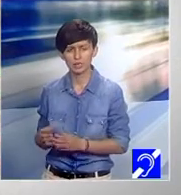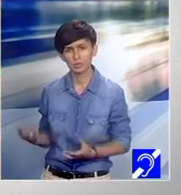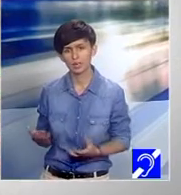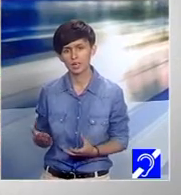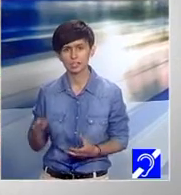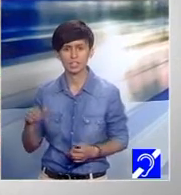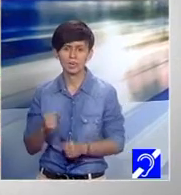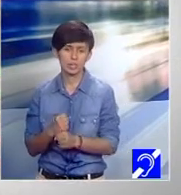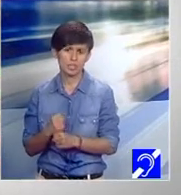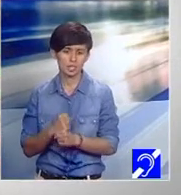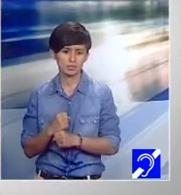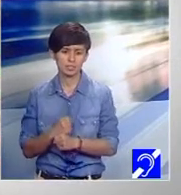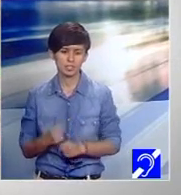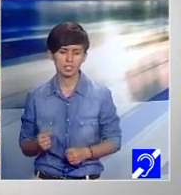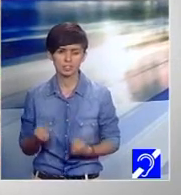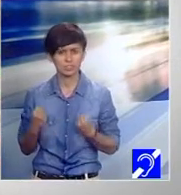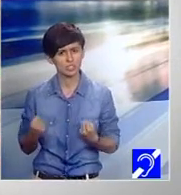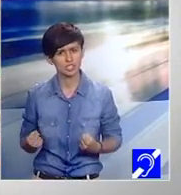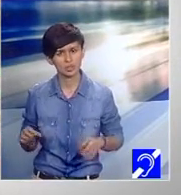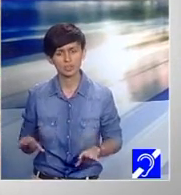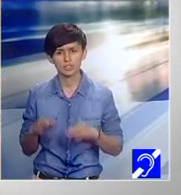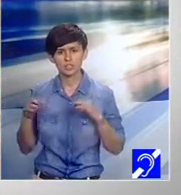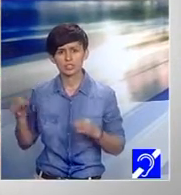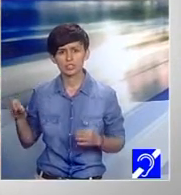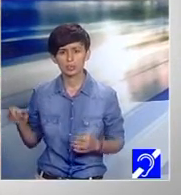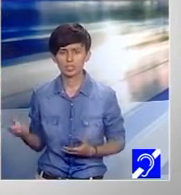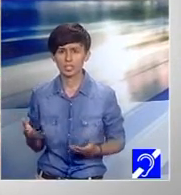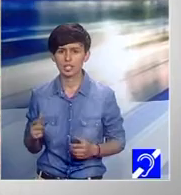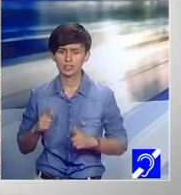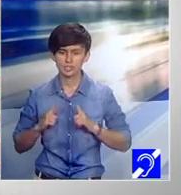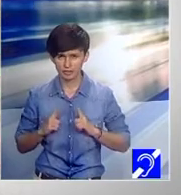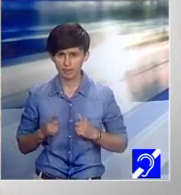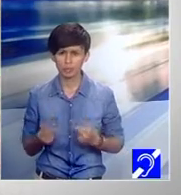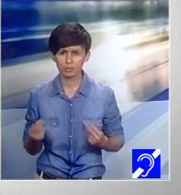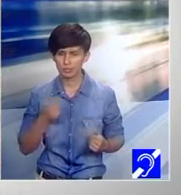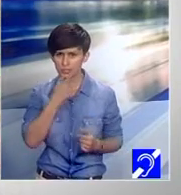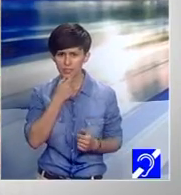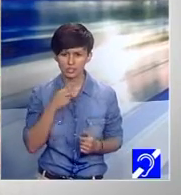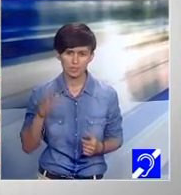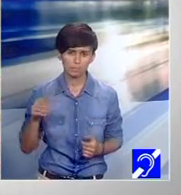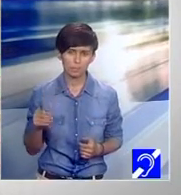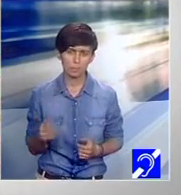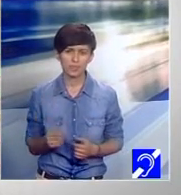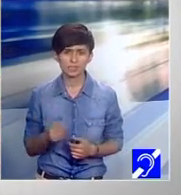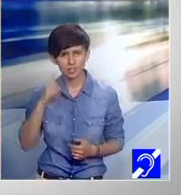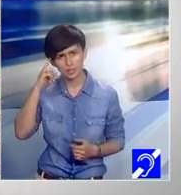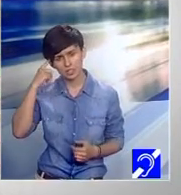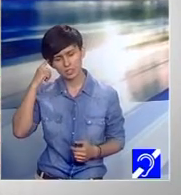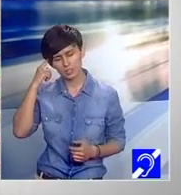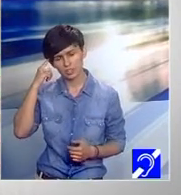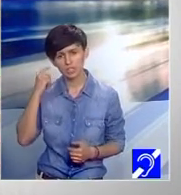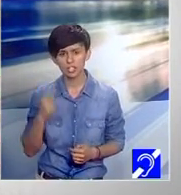pe cineva care să stea mai mulți ani și care să aibă acea rutină benefică pentru toată lumea, pentru noi, pentru pacienți, pentru toată